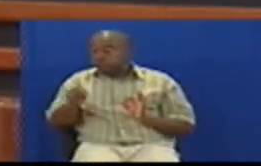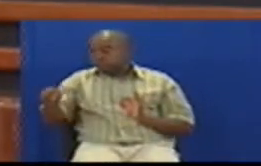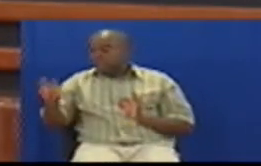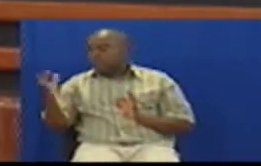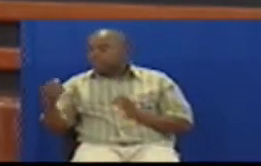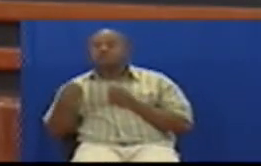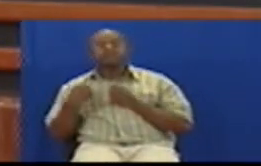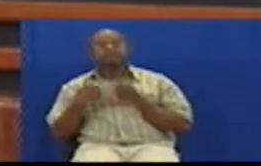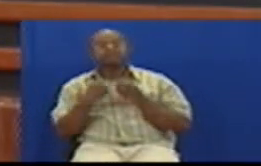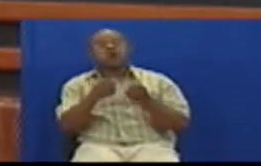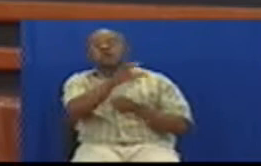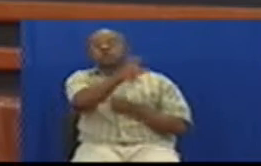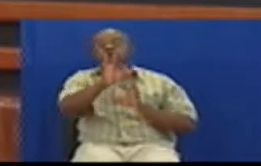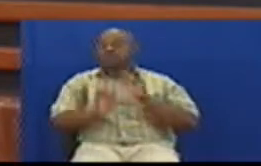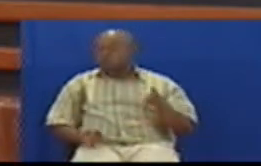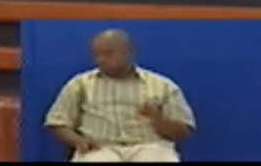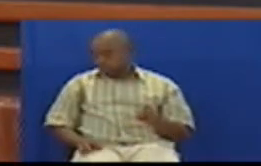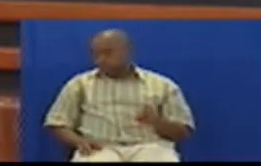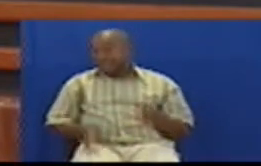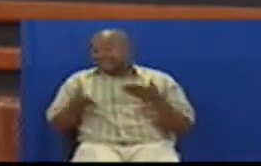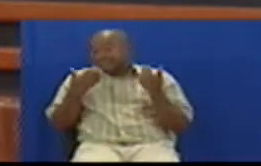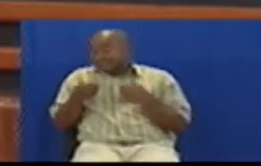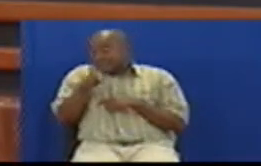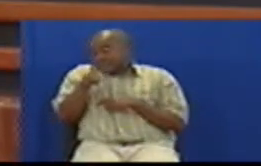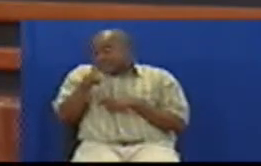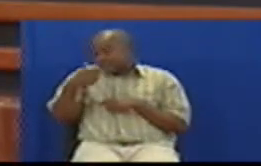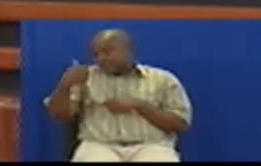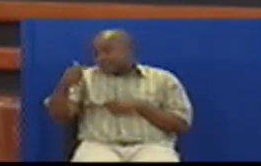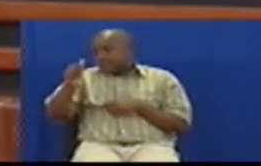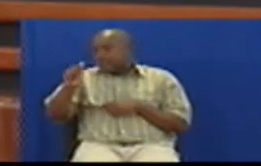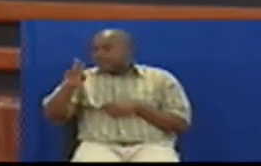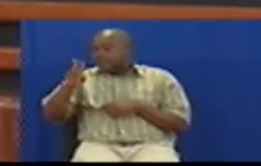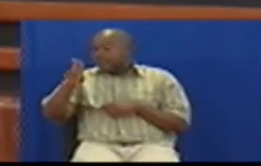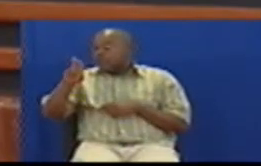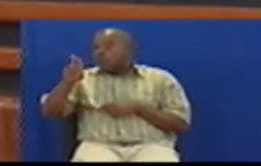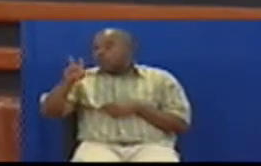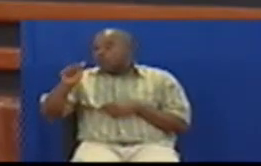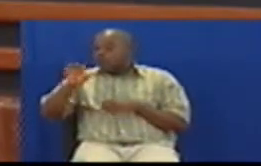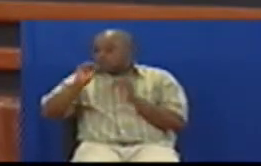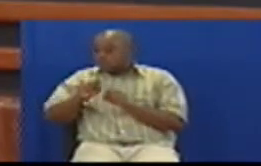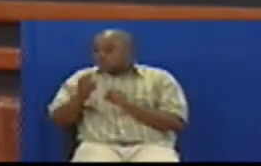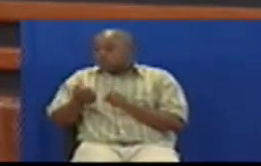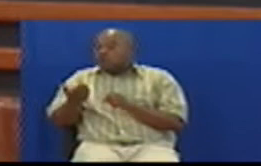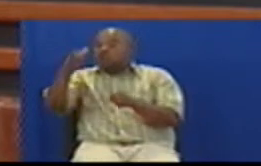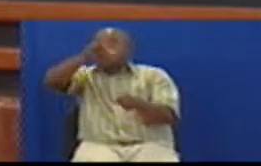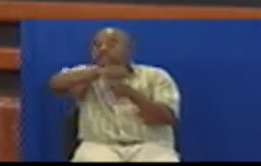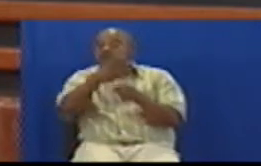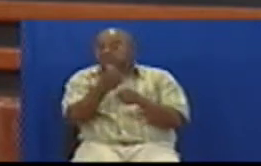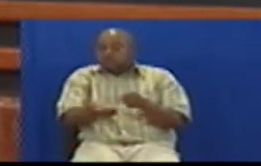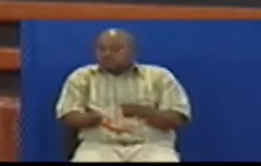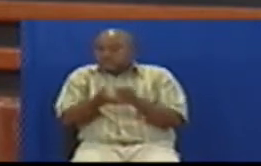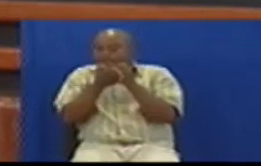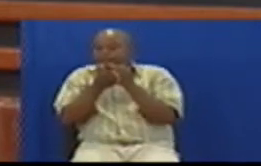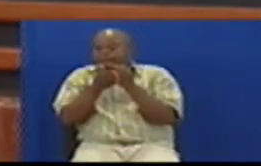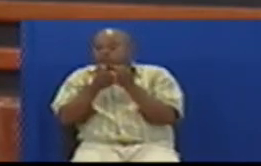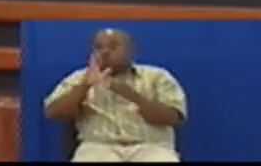Naombe tuongezee TARURA uwezo wa kifedha ili mwisho wa siku tuweze kutengeneza barabara hizi zisaidie wakulima